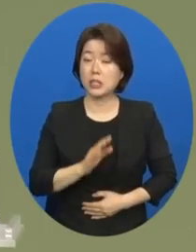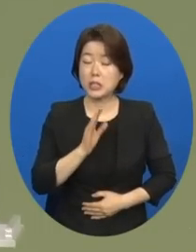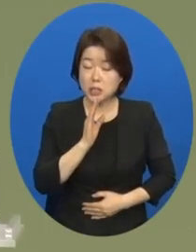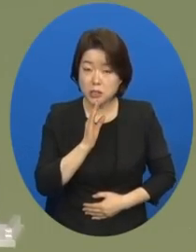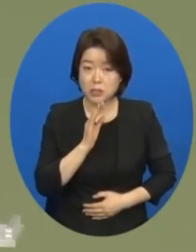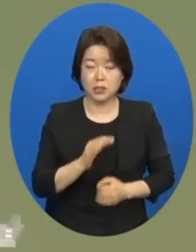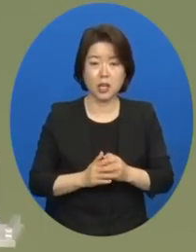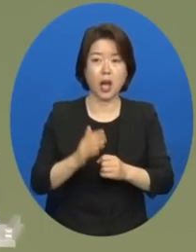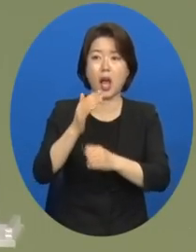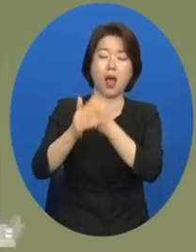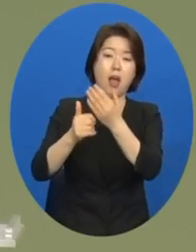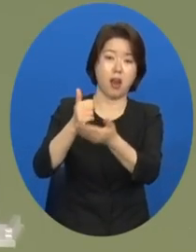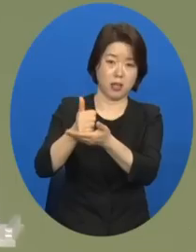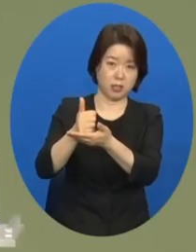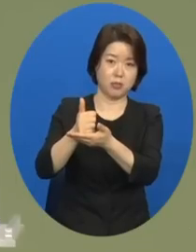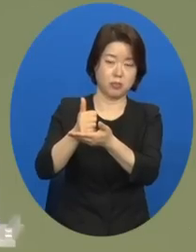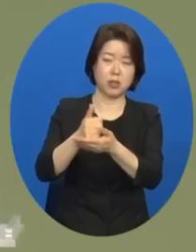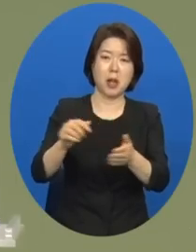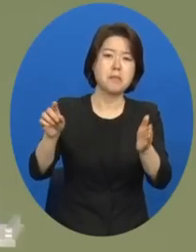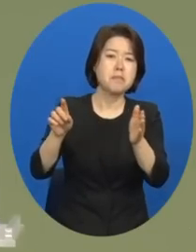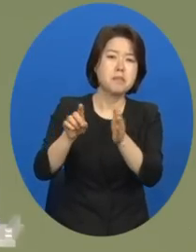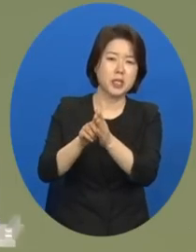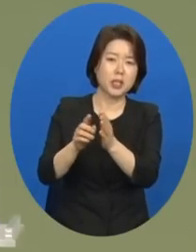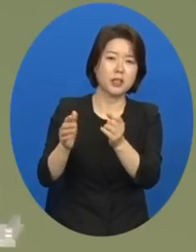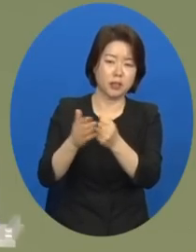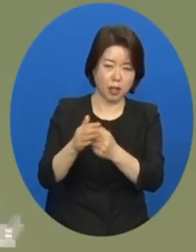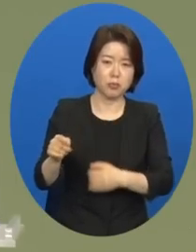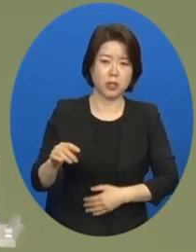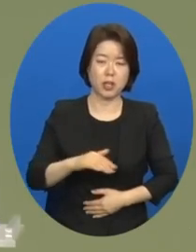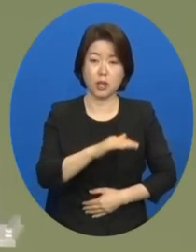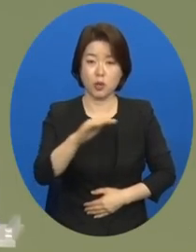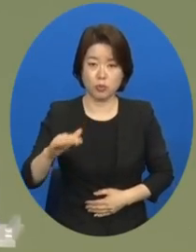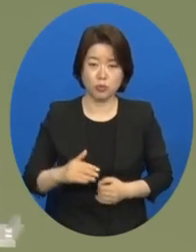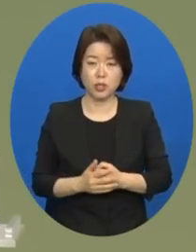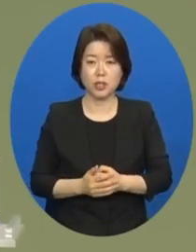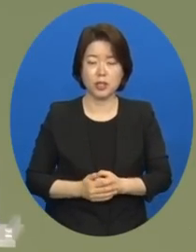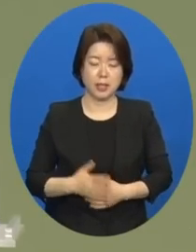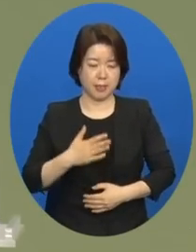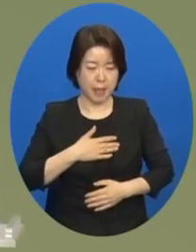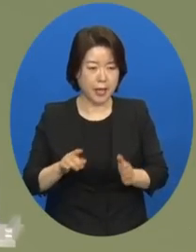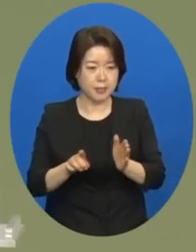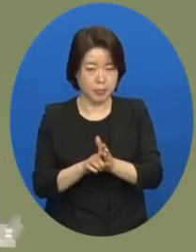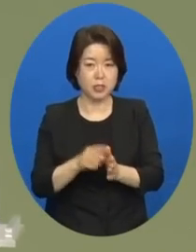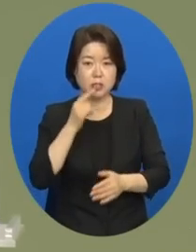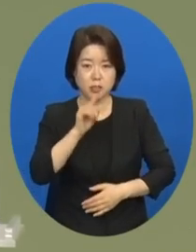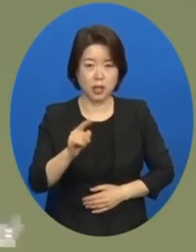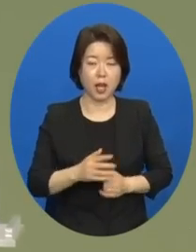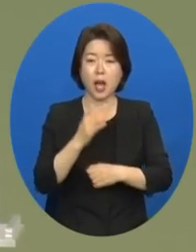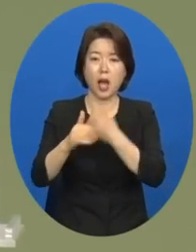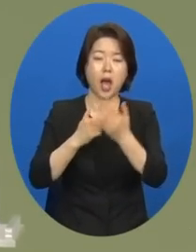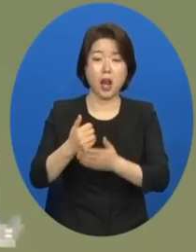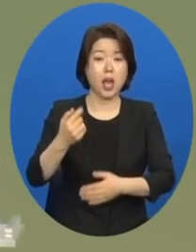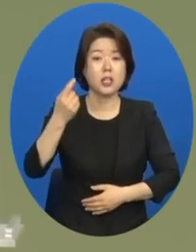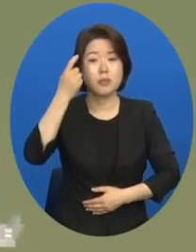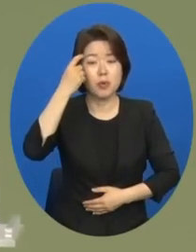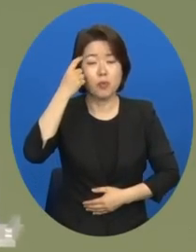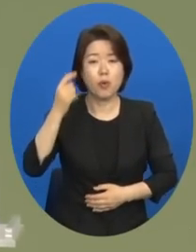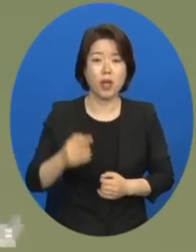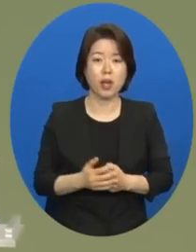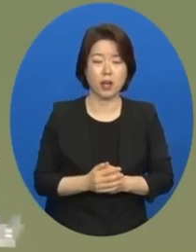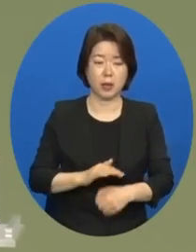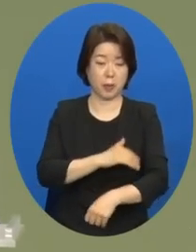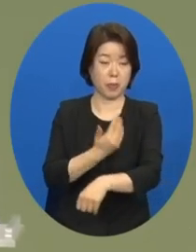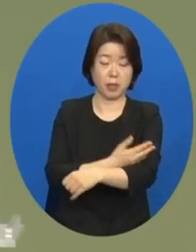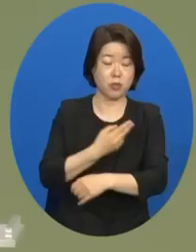진짜 하나님을 믿으니 진짜 우리 나를 믿으라 하나님이 왜 저기